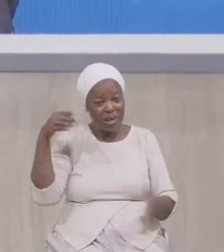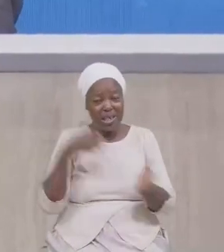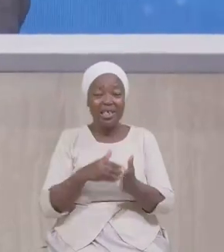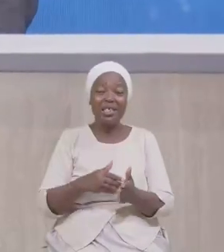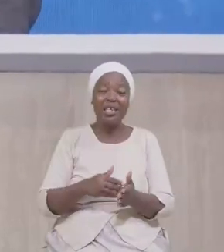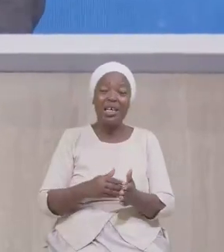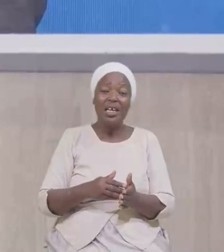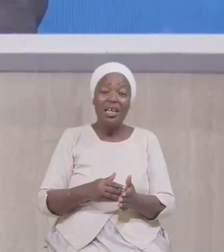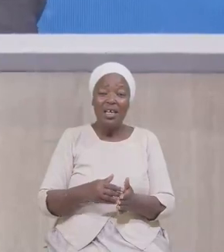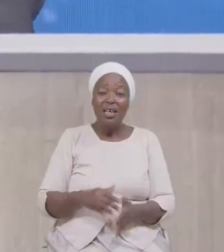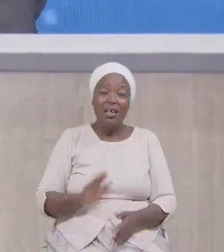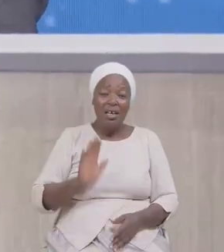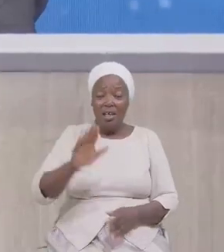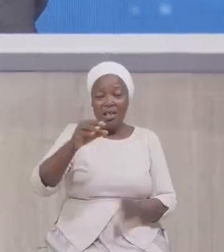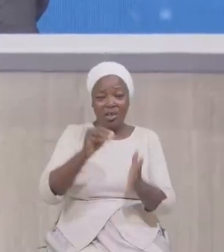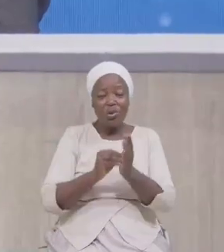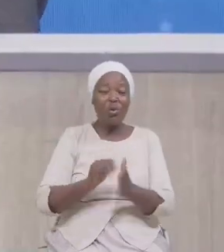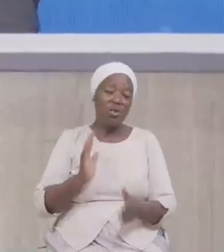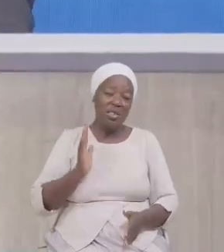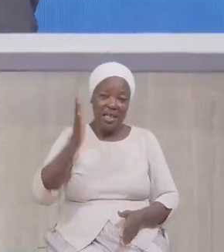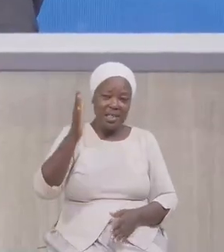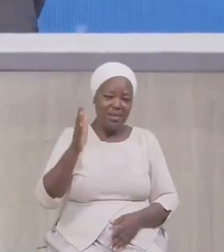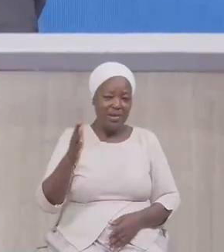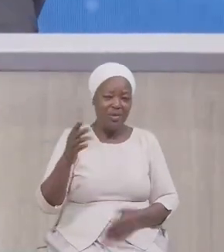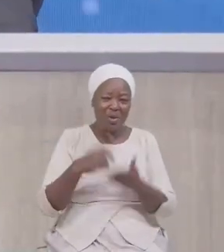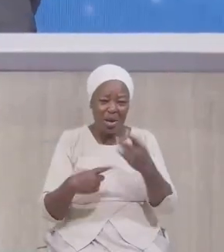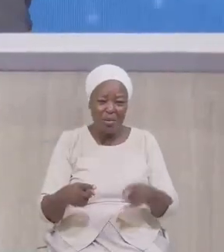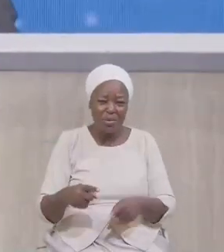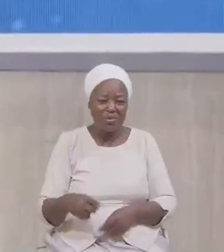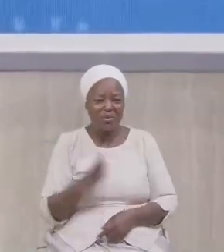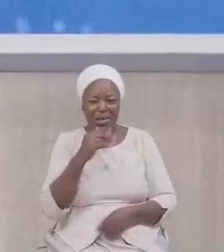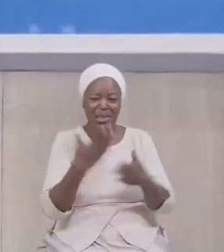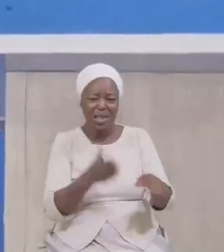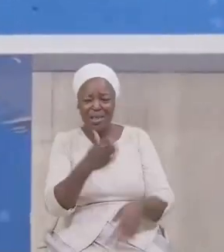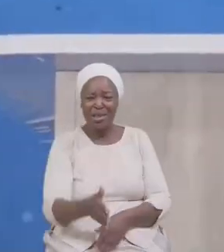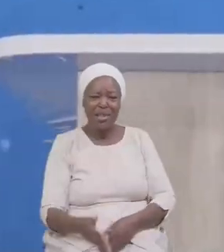là-bas, dans une tombe d'eau. On ne lui donnera même pas